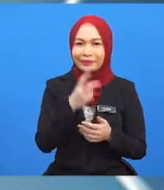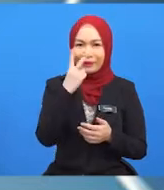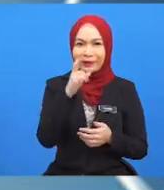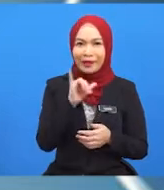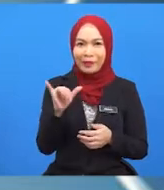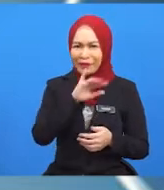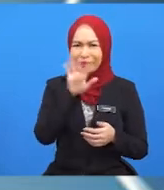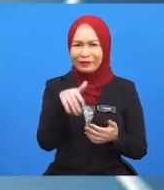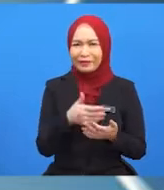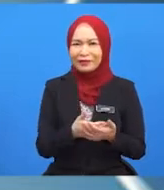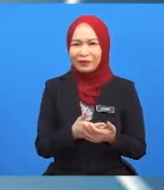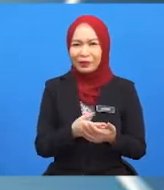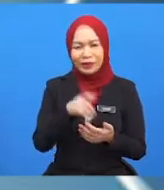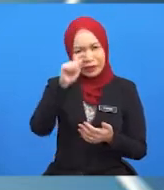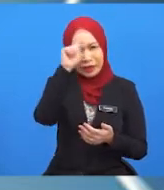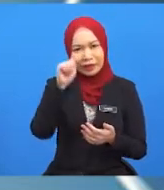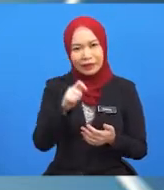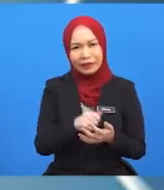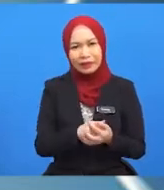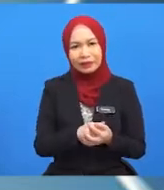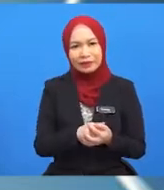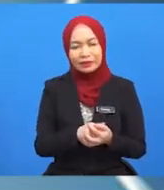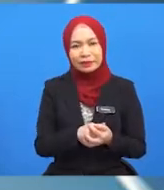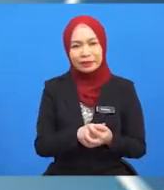Nampaknya ramai yang tertanya-tanya.